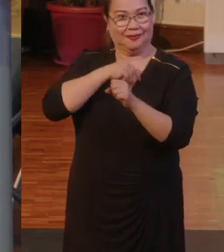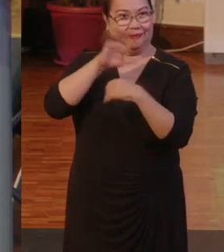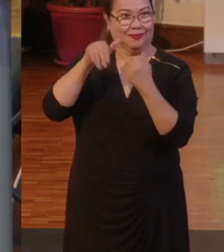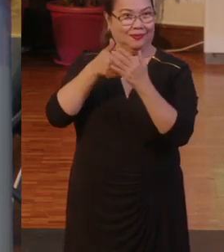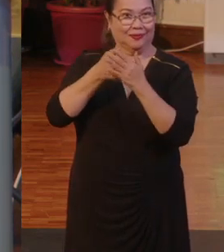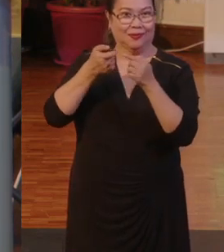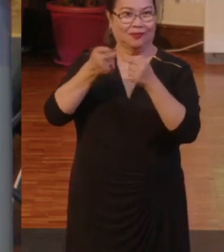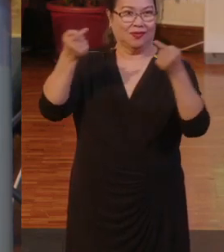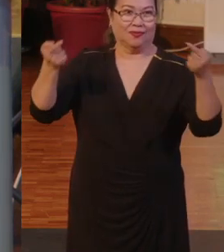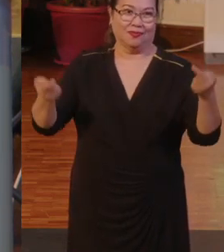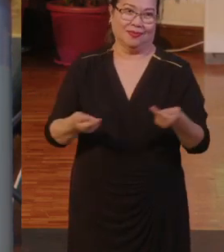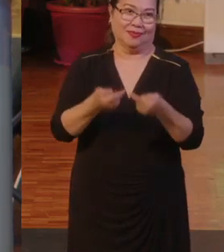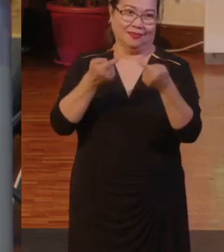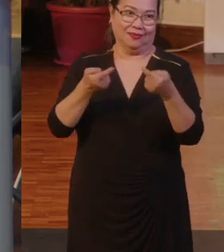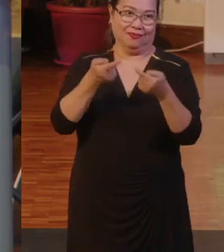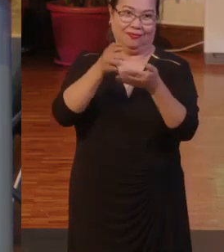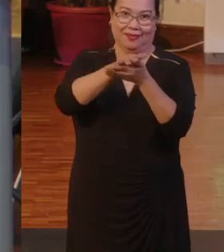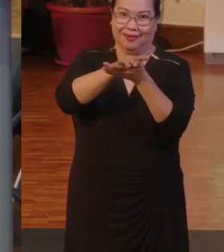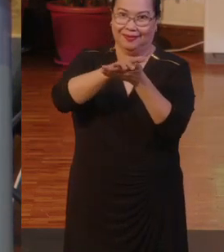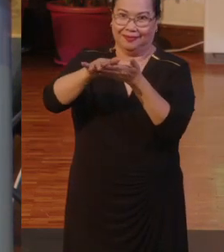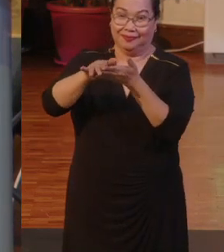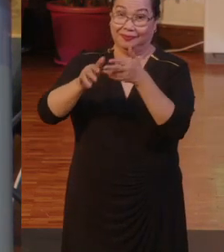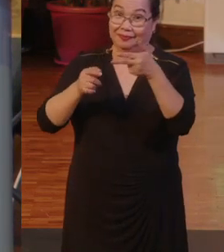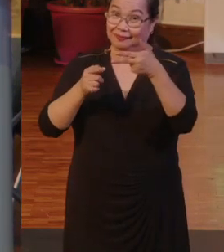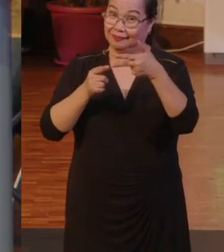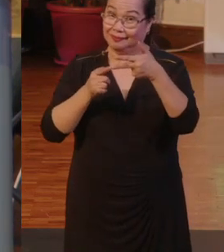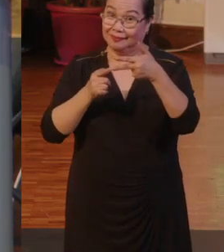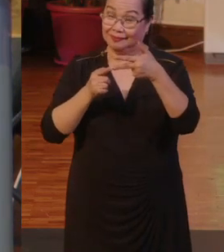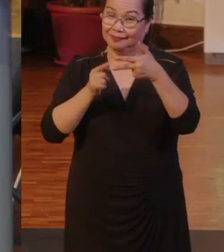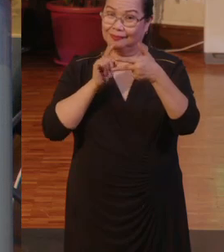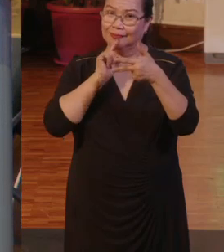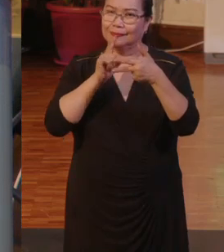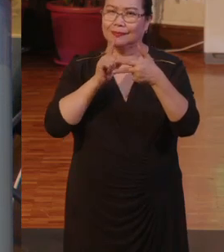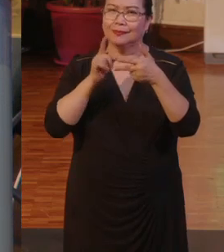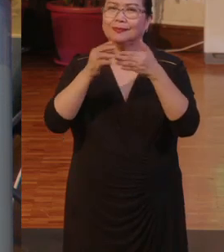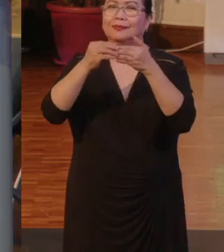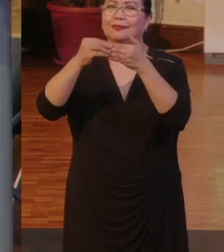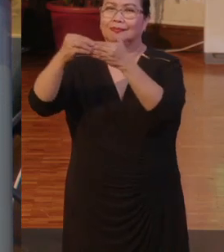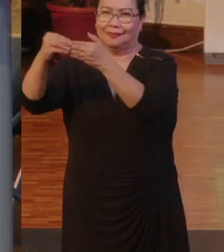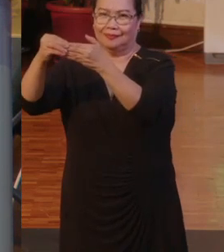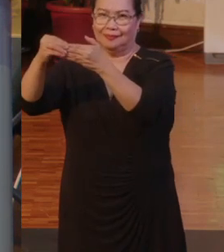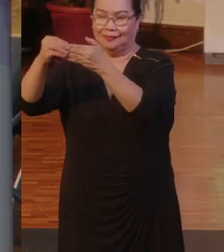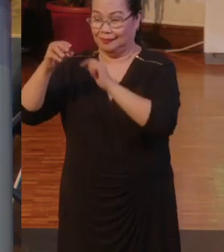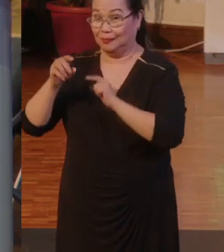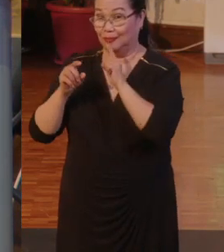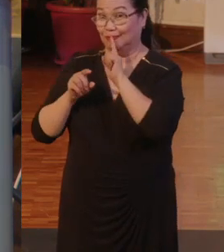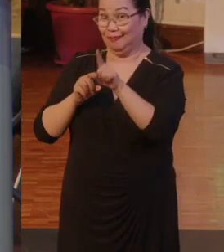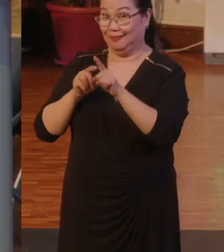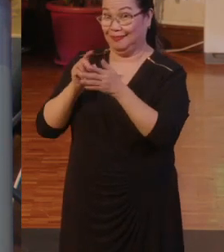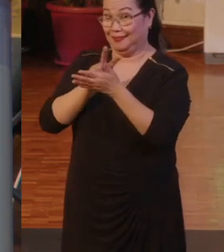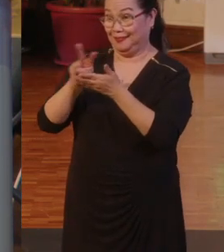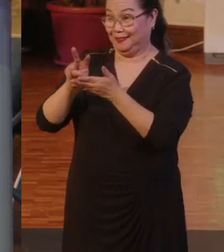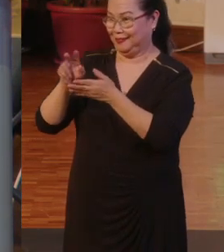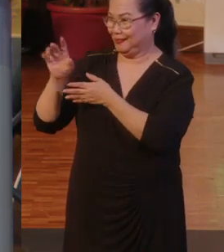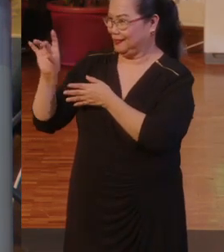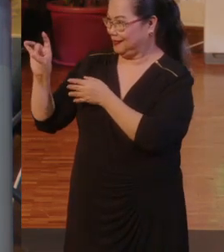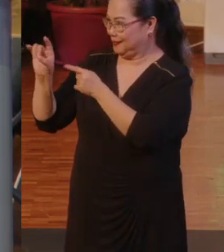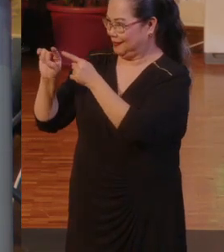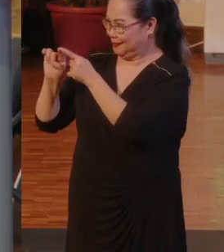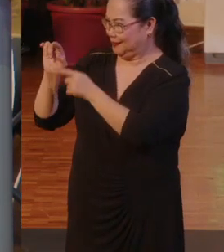mula sa kasalanan. Pangatlo, naging tapat ang Diyos sa paggabay sa kanilang paglalakbay. Tingnan natin yung verses 8 to